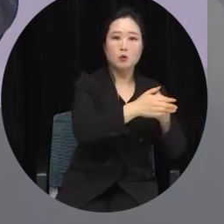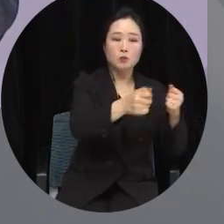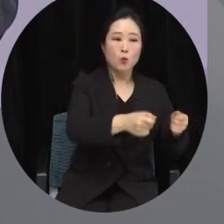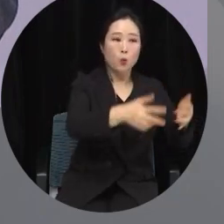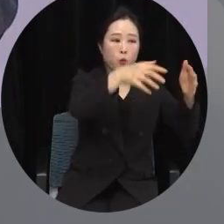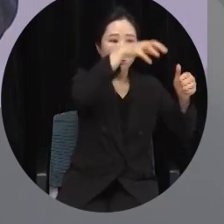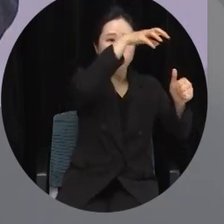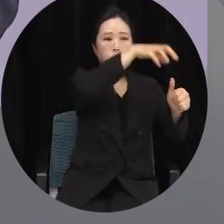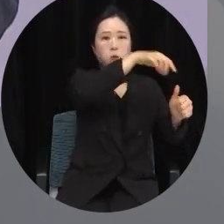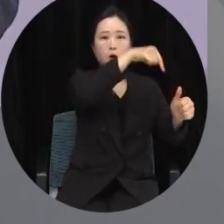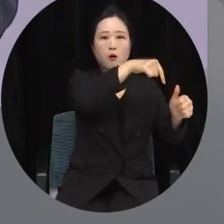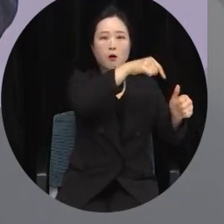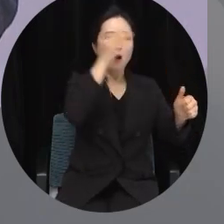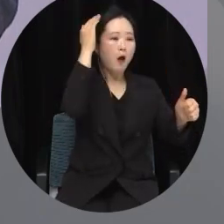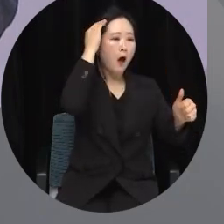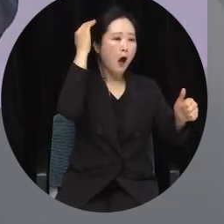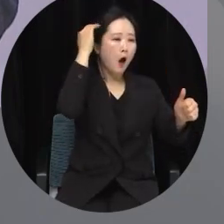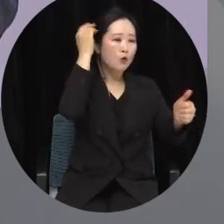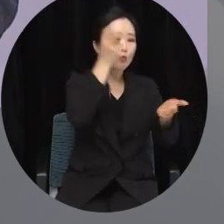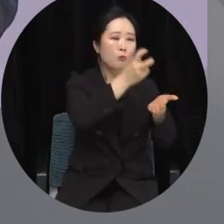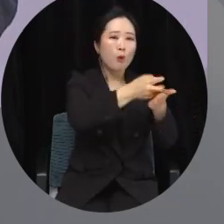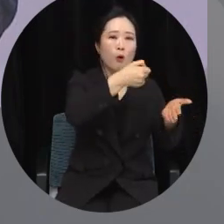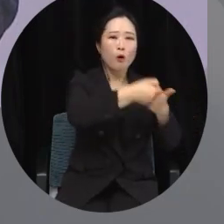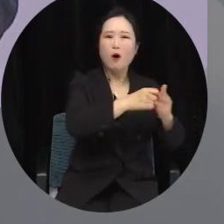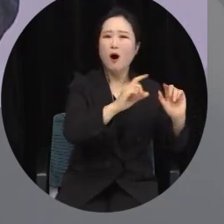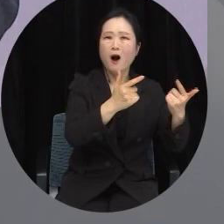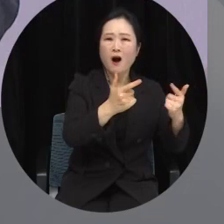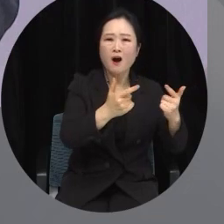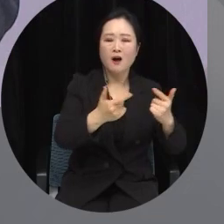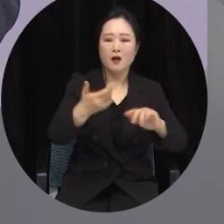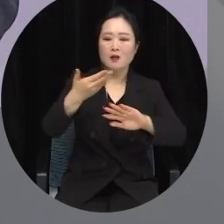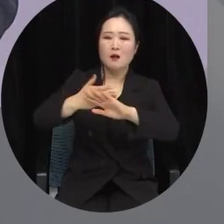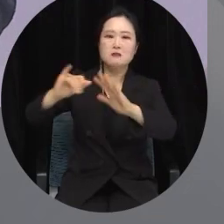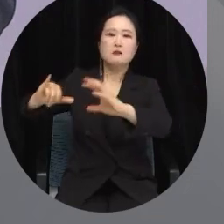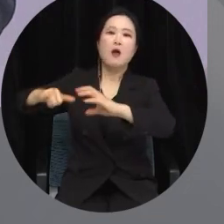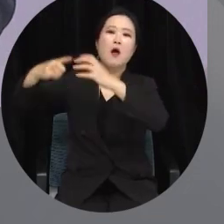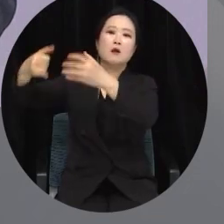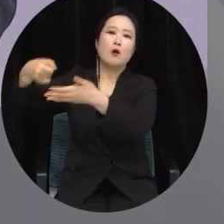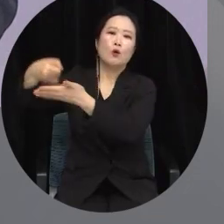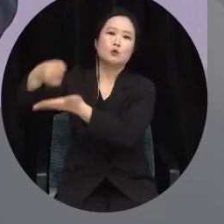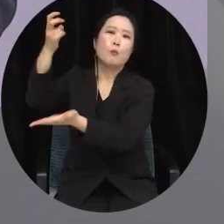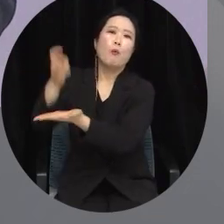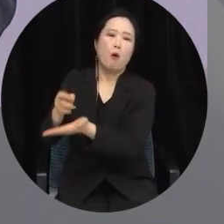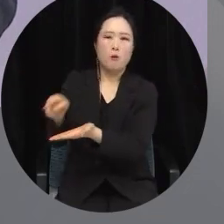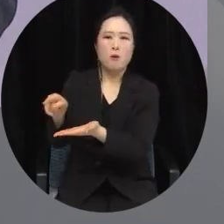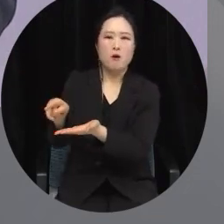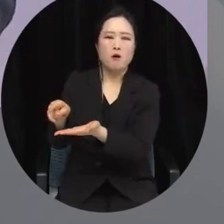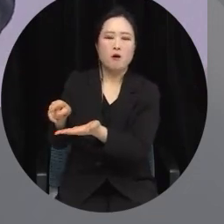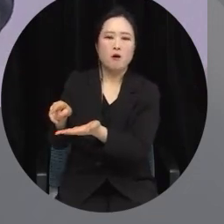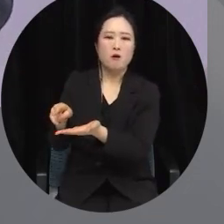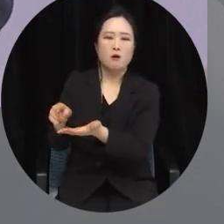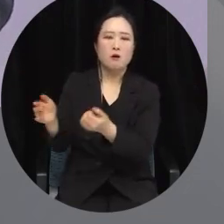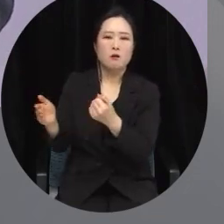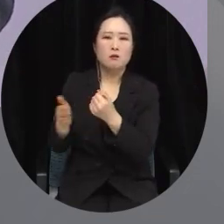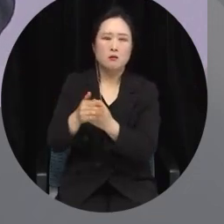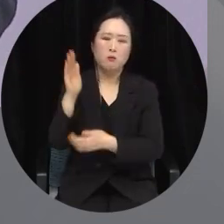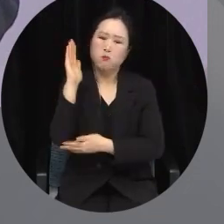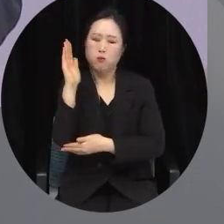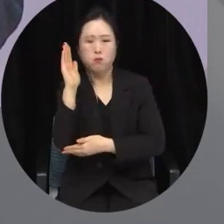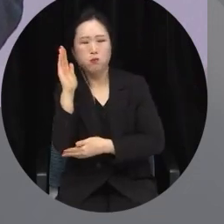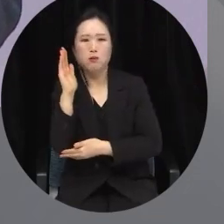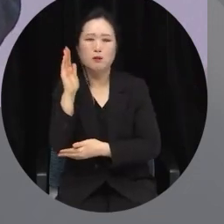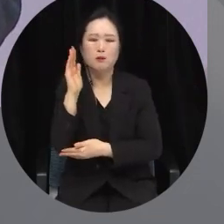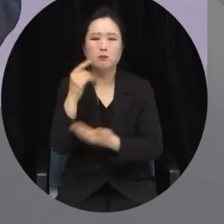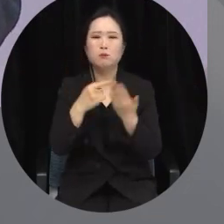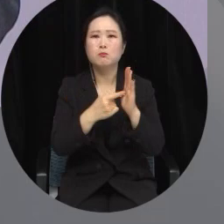국제적 기준입니다. 그래서 이런 좀 근거 없고 말도 앞뒤가 안 맞는 그 발표를 정책을 발표했는데